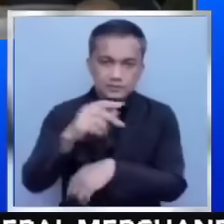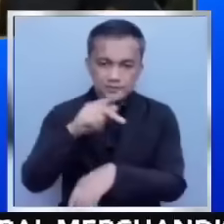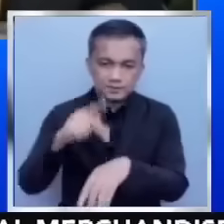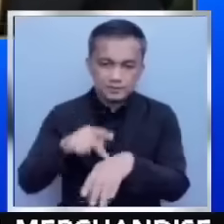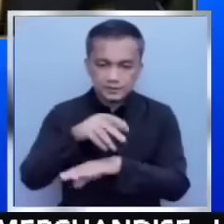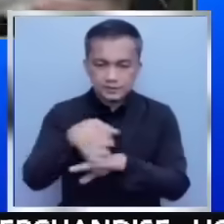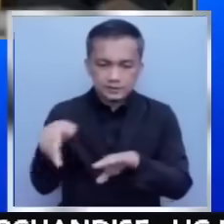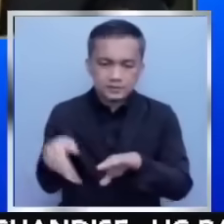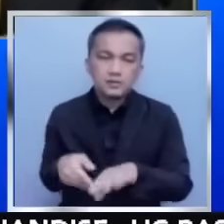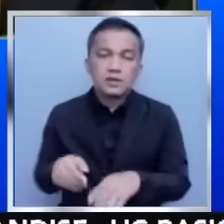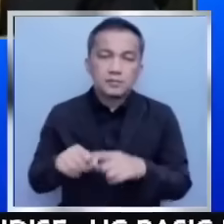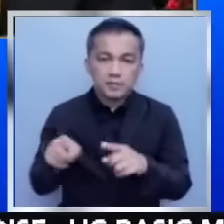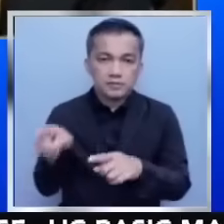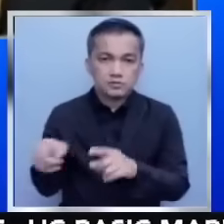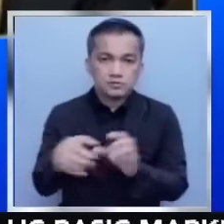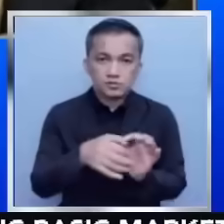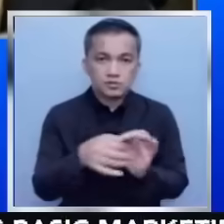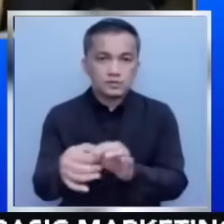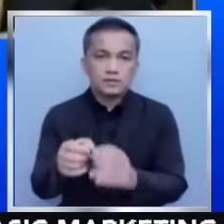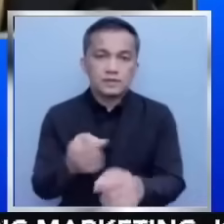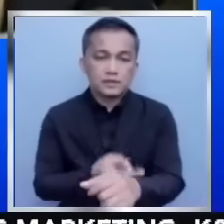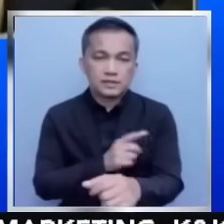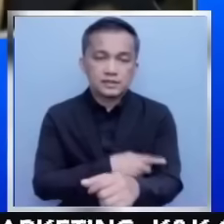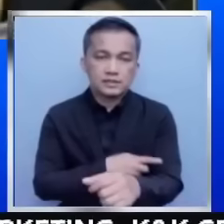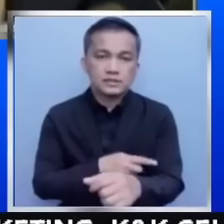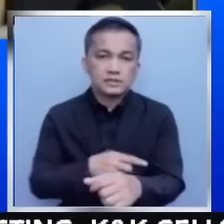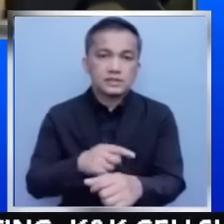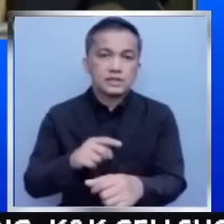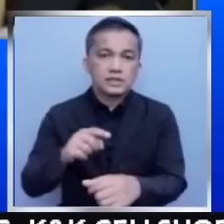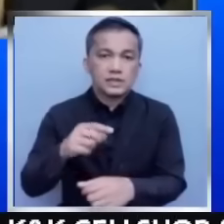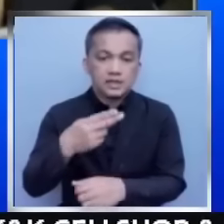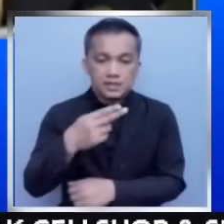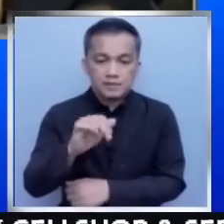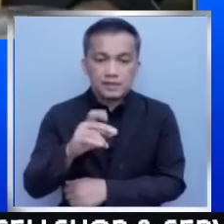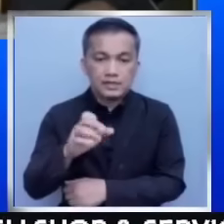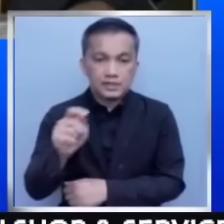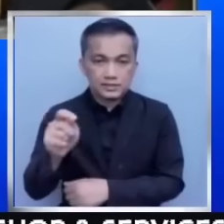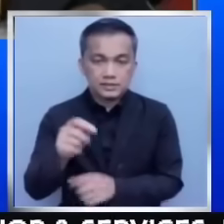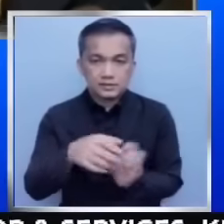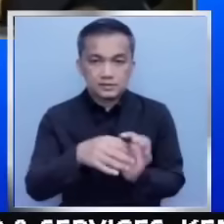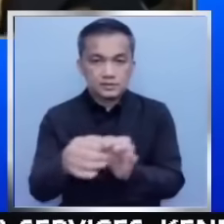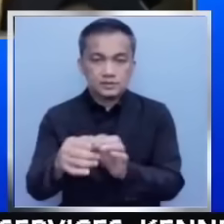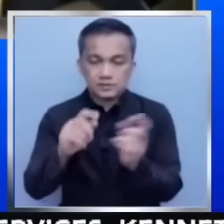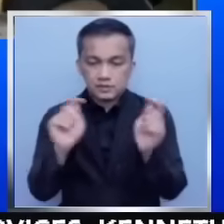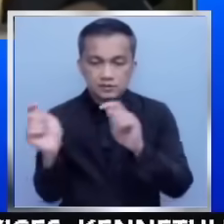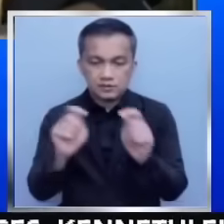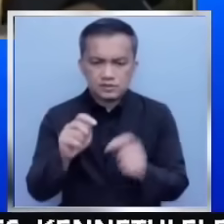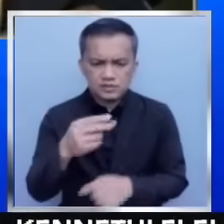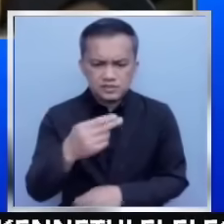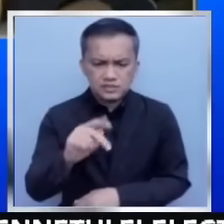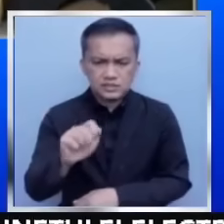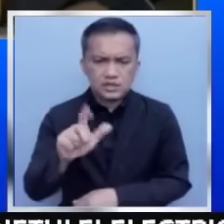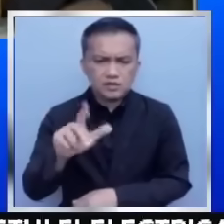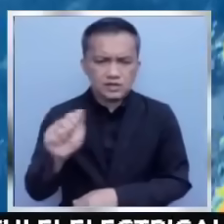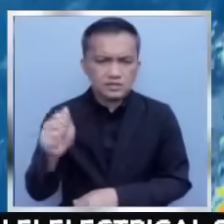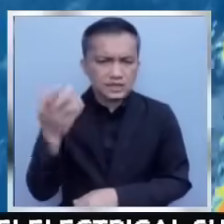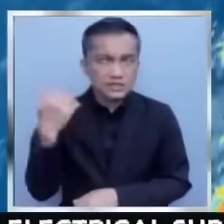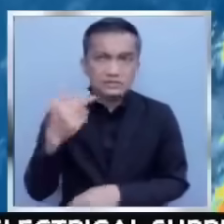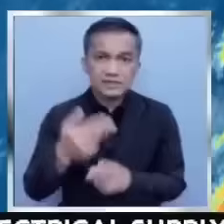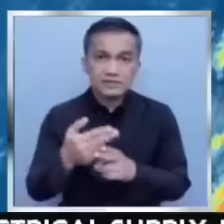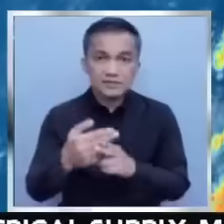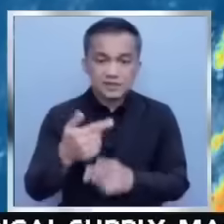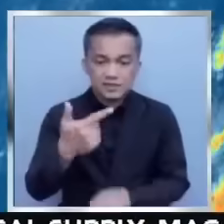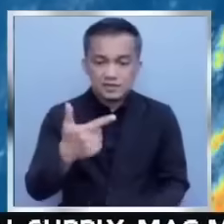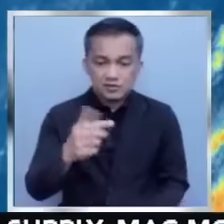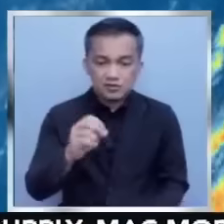nitong pinalalakas ang habagat kasabay ng paghatak din dito ng Typhoon Shaula o dating Bagyong Goring. Pati ng Severe